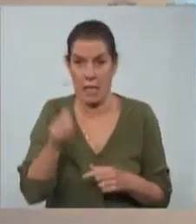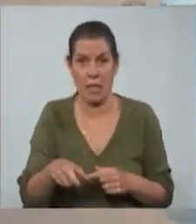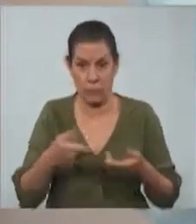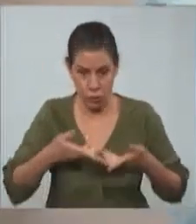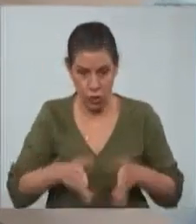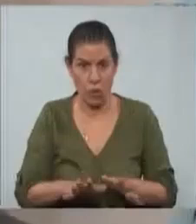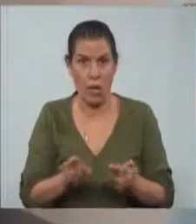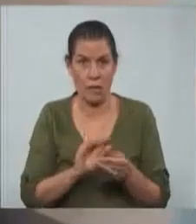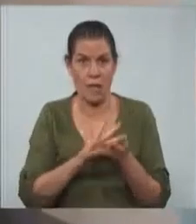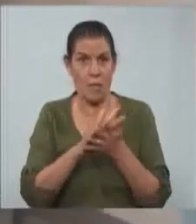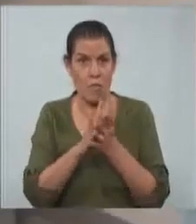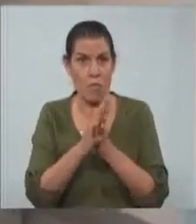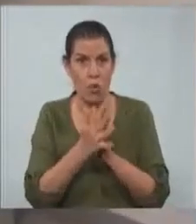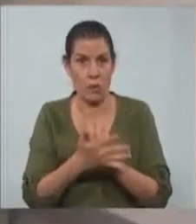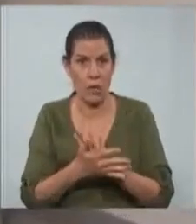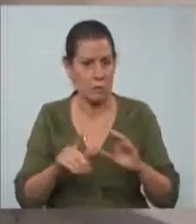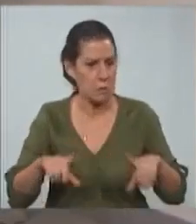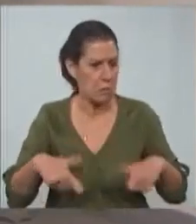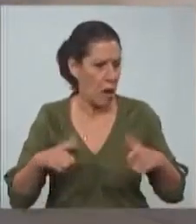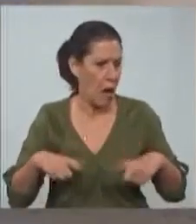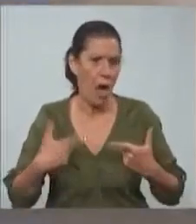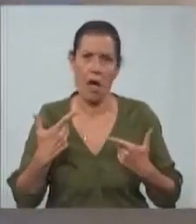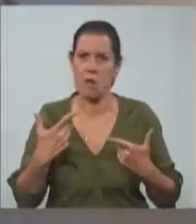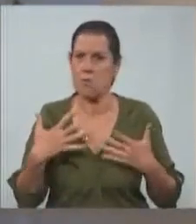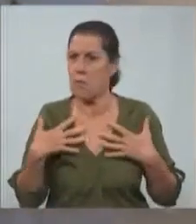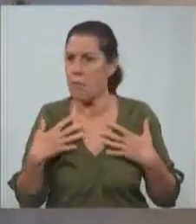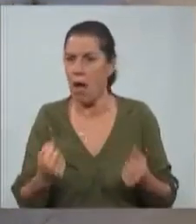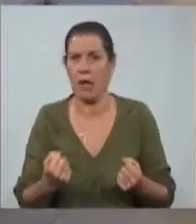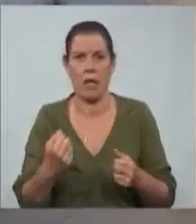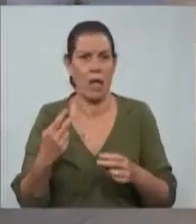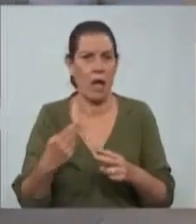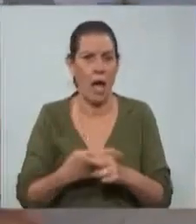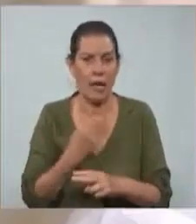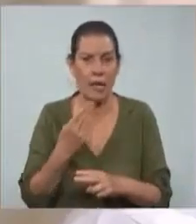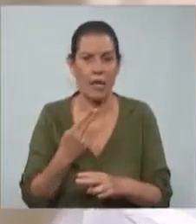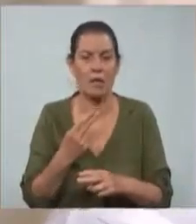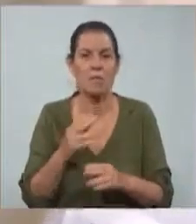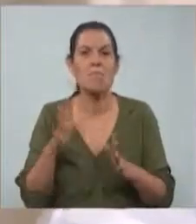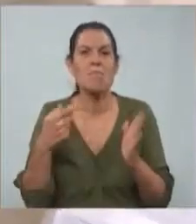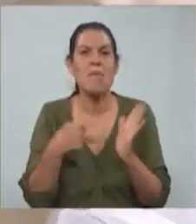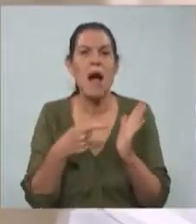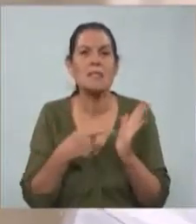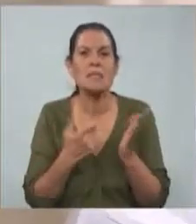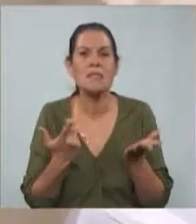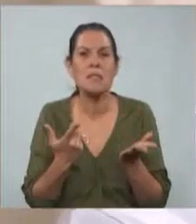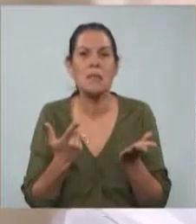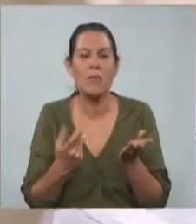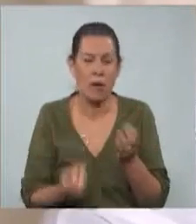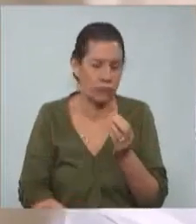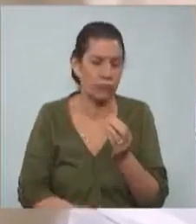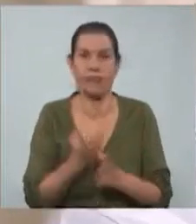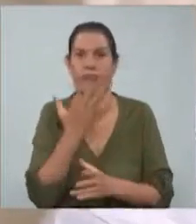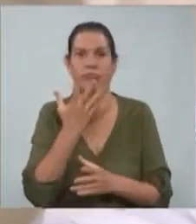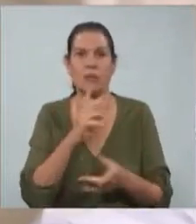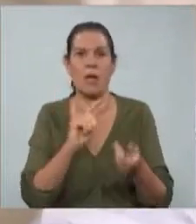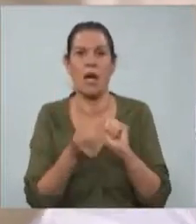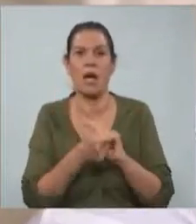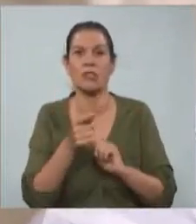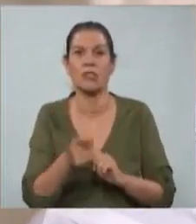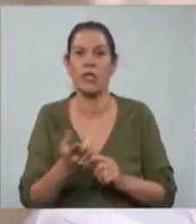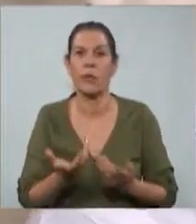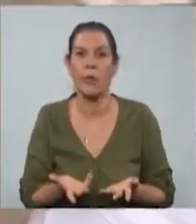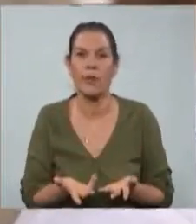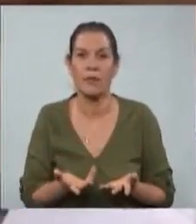חיים רגילים, בריאים לחלוטין, ומה גורם לו אותו שינוי שפתאום הוא יפתח את